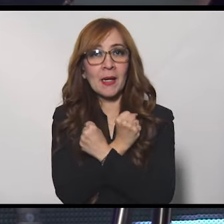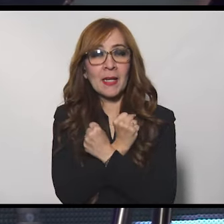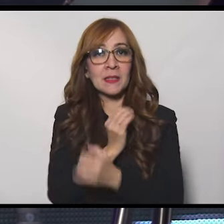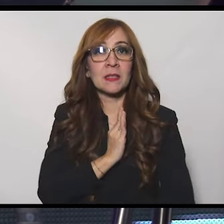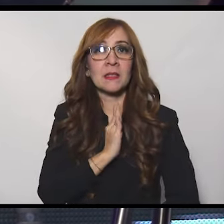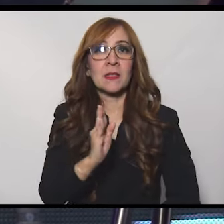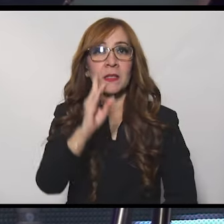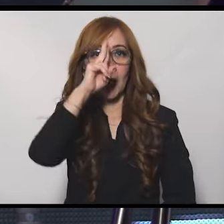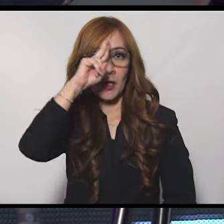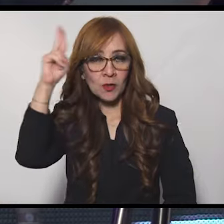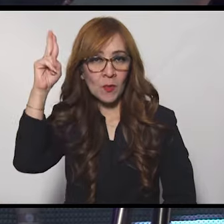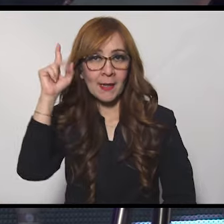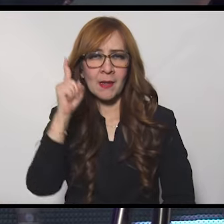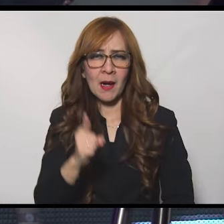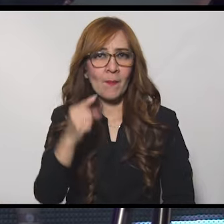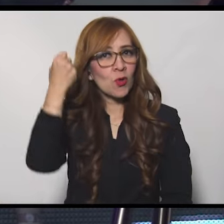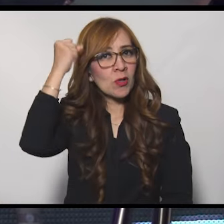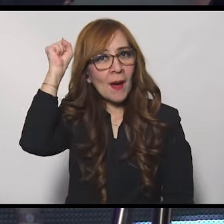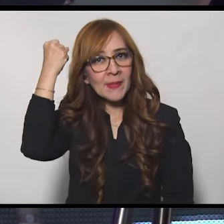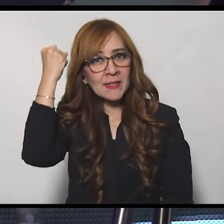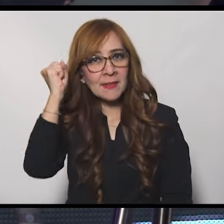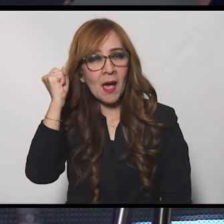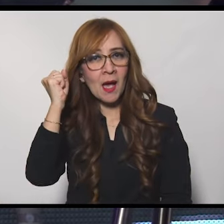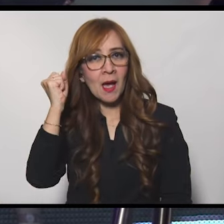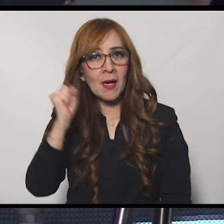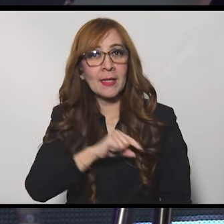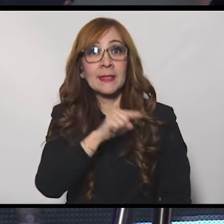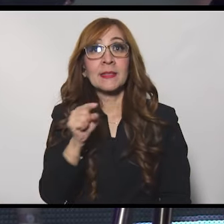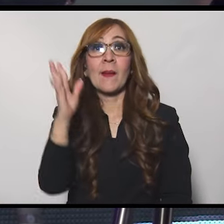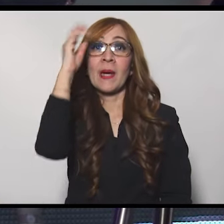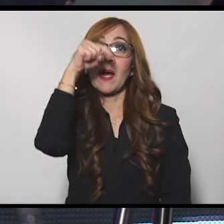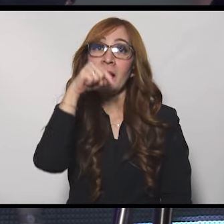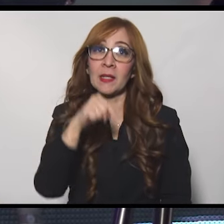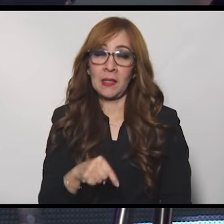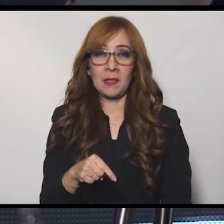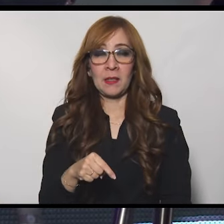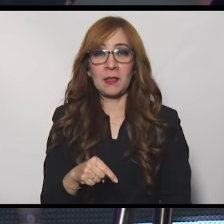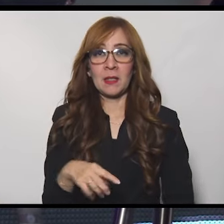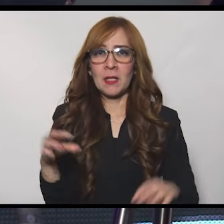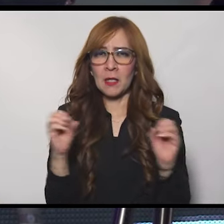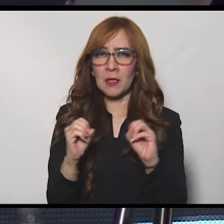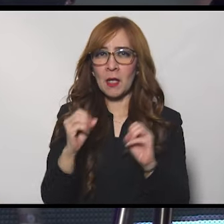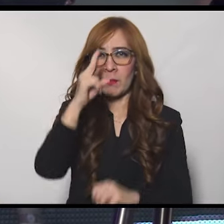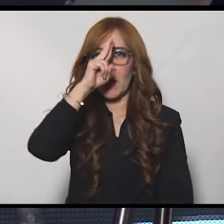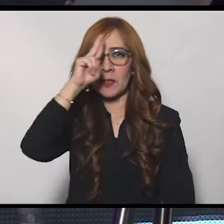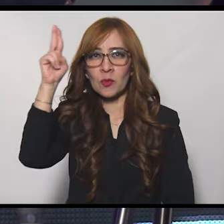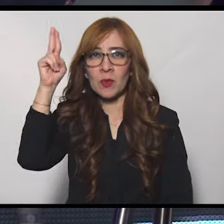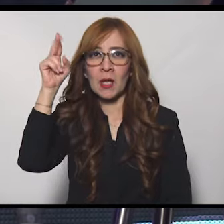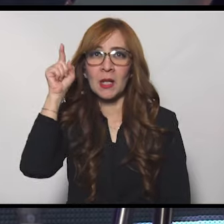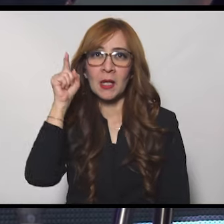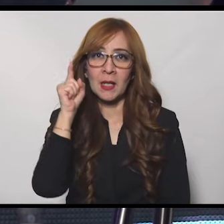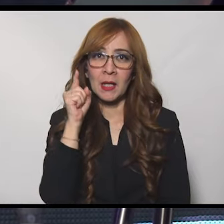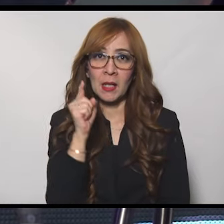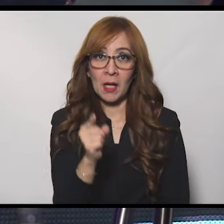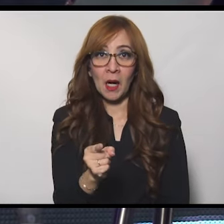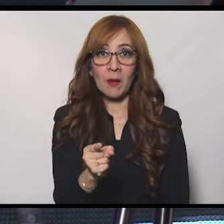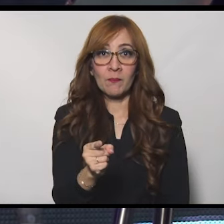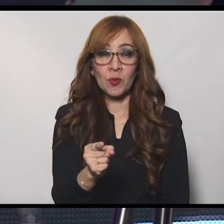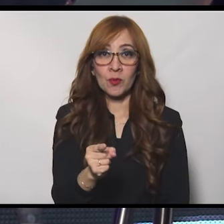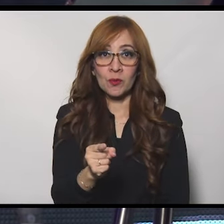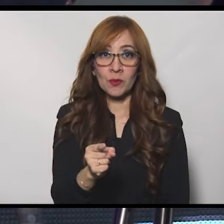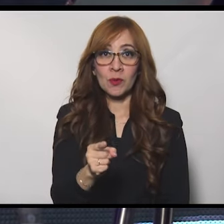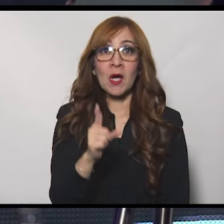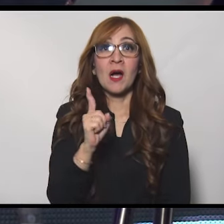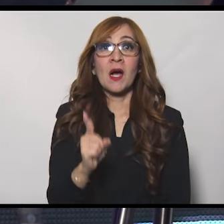Tuhan, kamu gak akan bisa berdiri sampai saat ini. Tanpa Tuhan, kamu